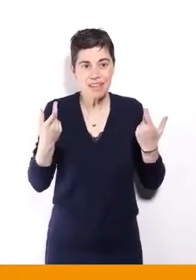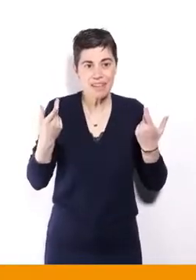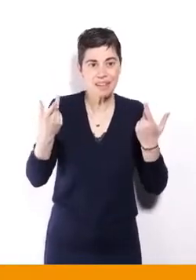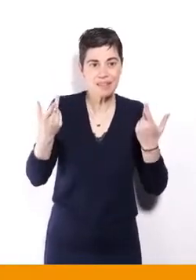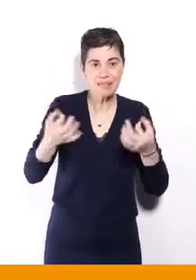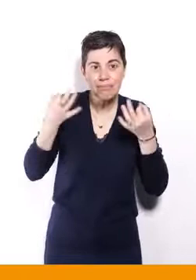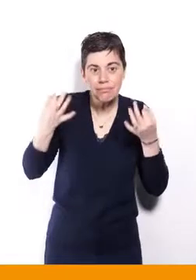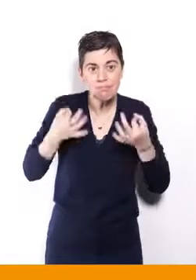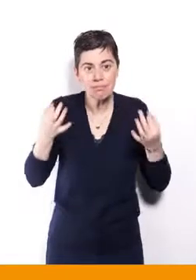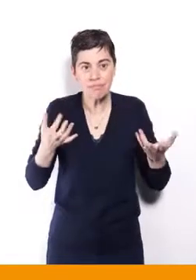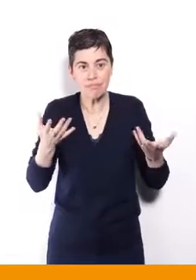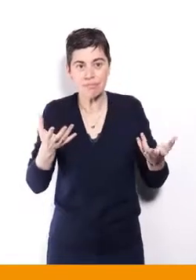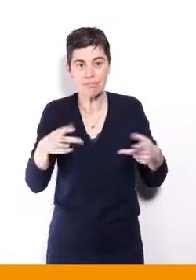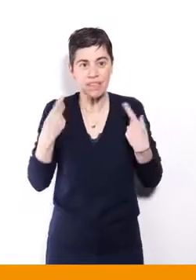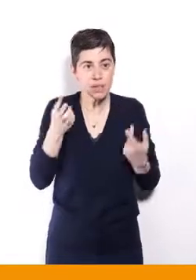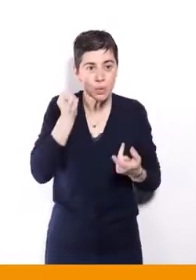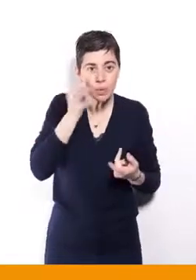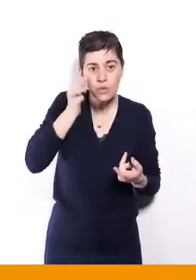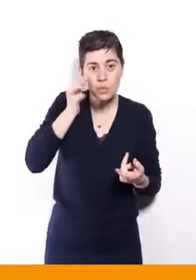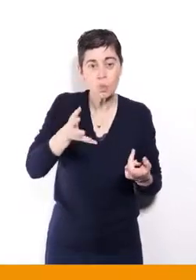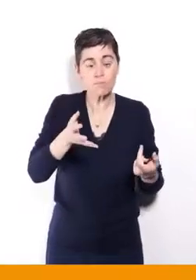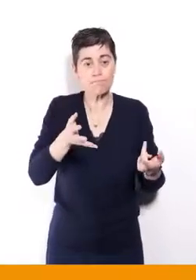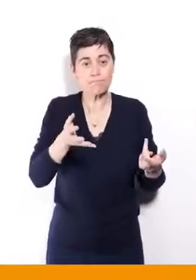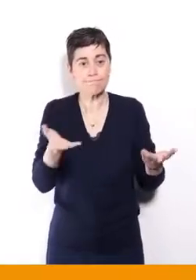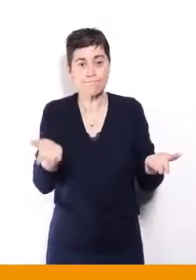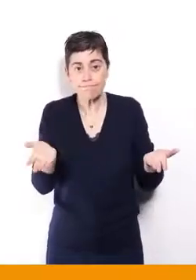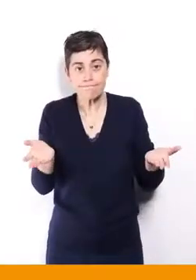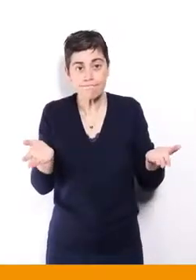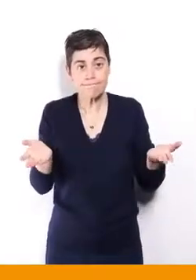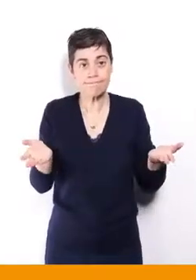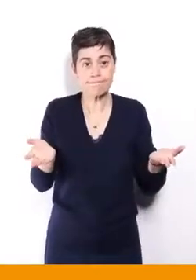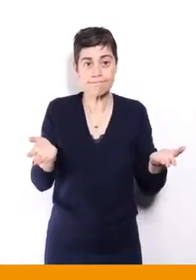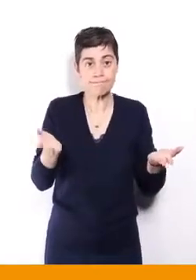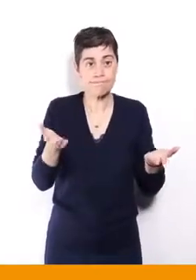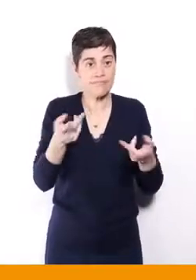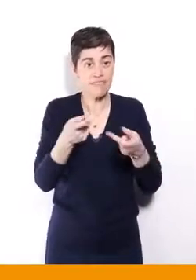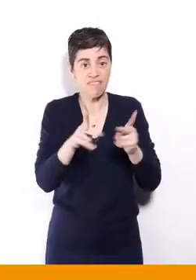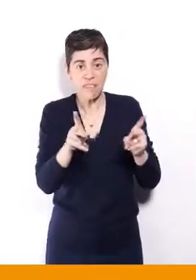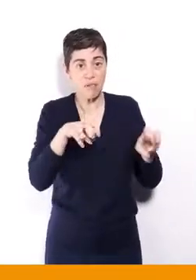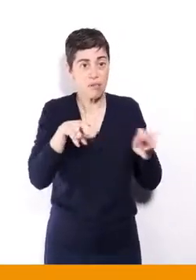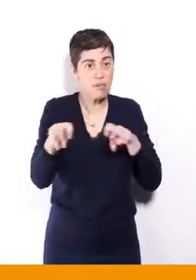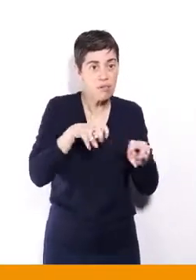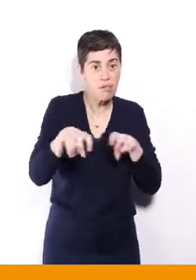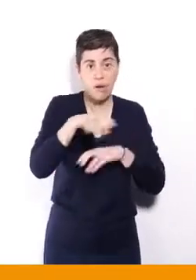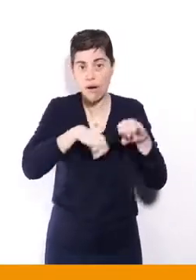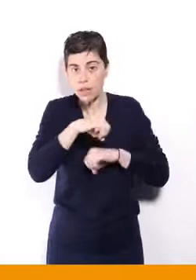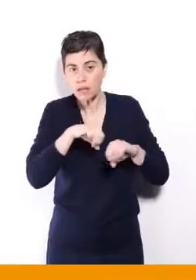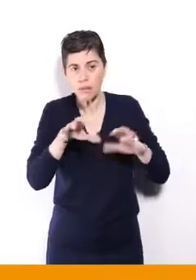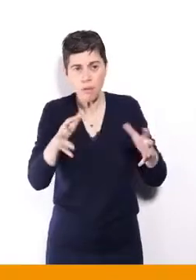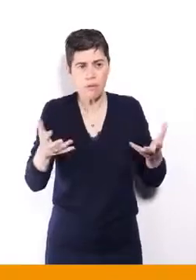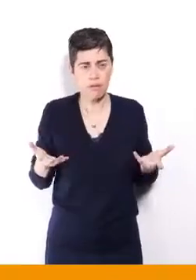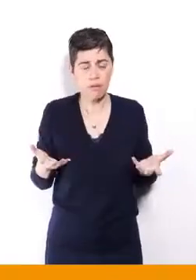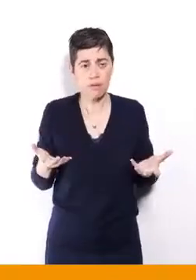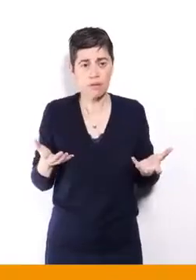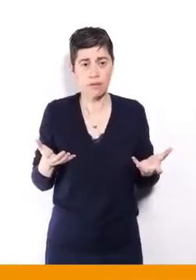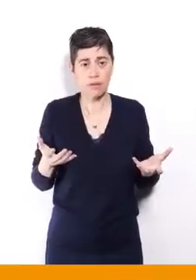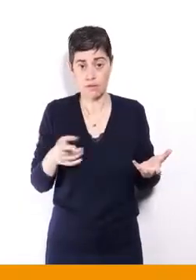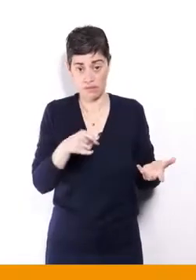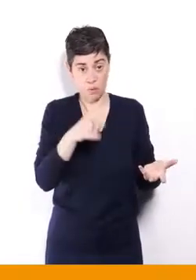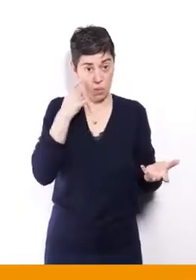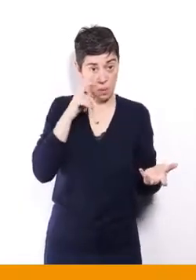vie quotidienne et dans la vie de la cité. Est-ce que ce constat est évidemment partagé,